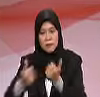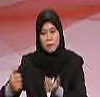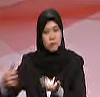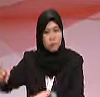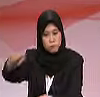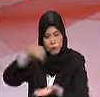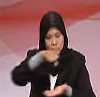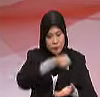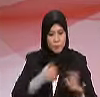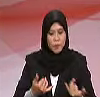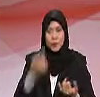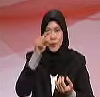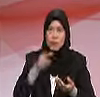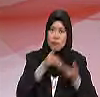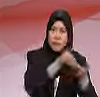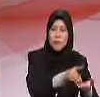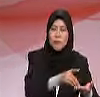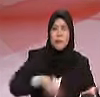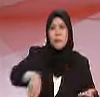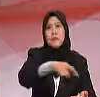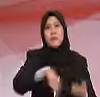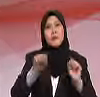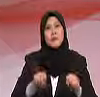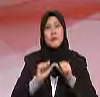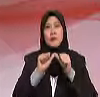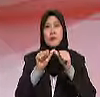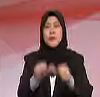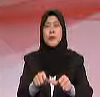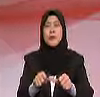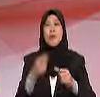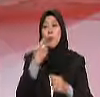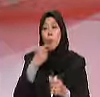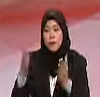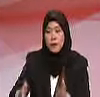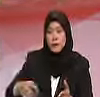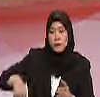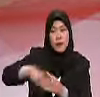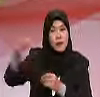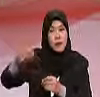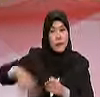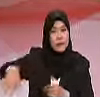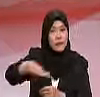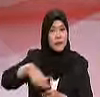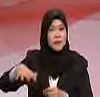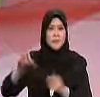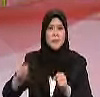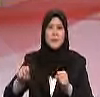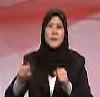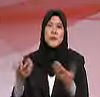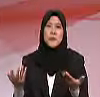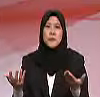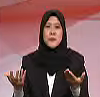kami tiada halangan rasanya untuk meneruskan misi. Semoga pihak di luar sana lebih akan lebih tertarik